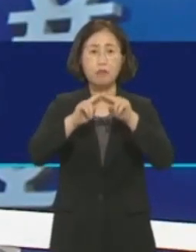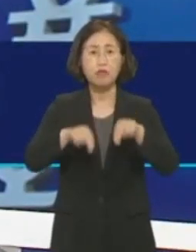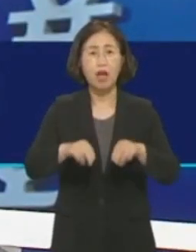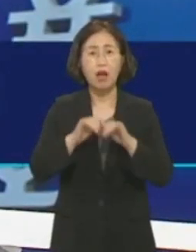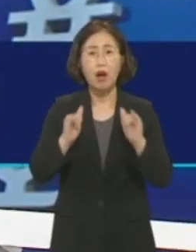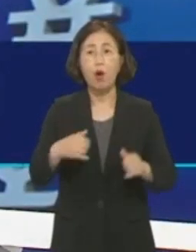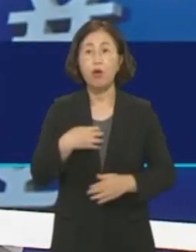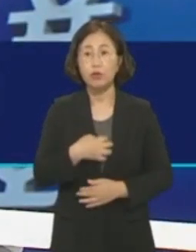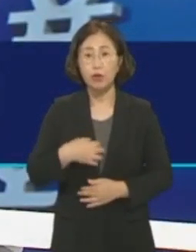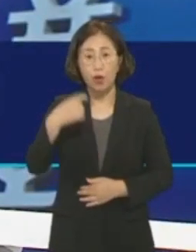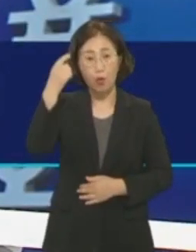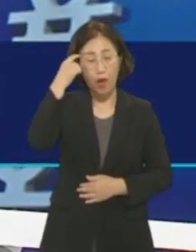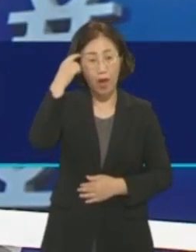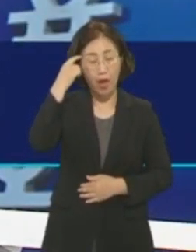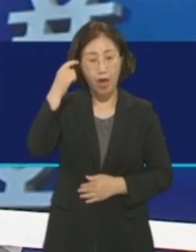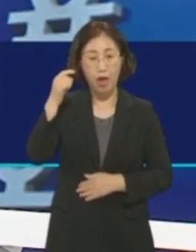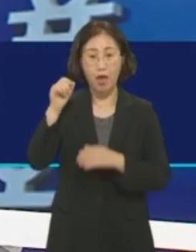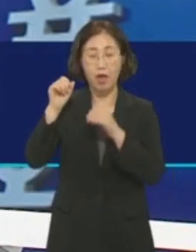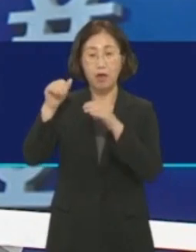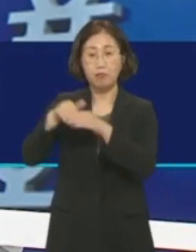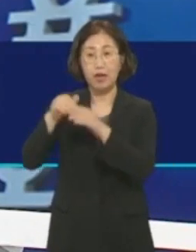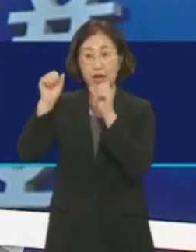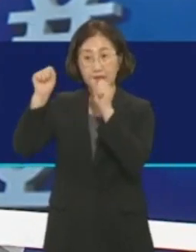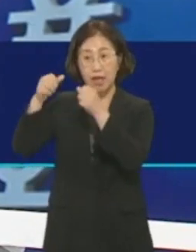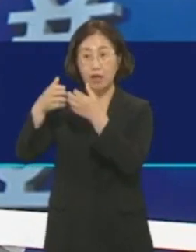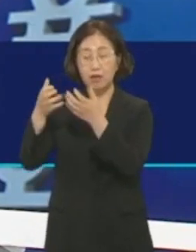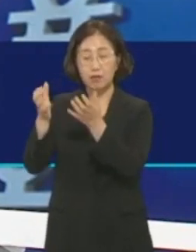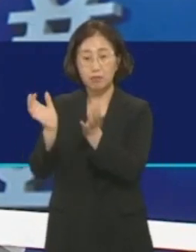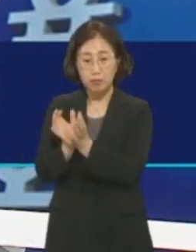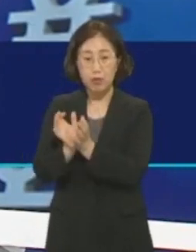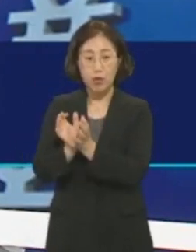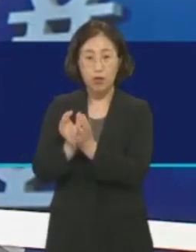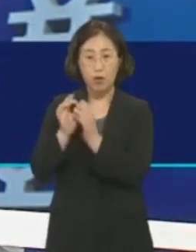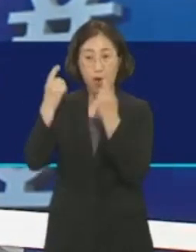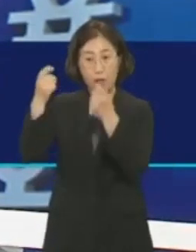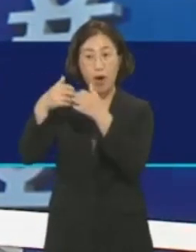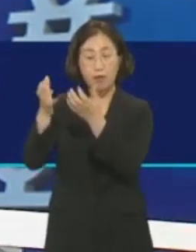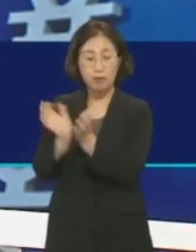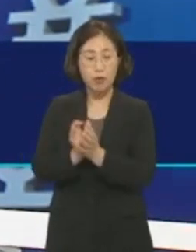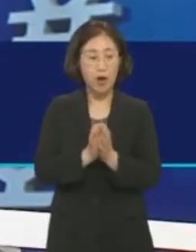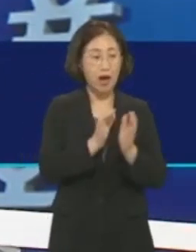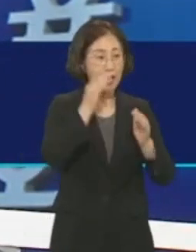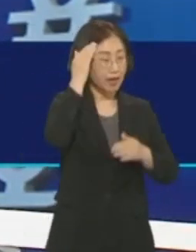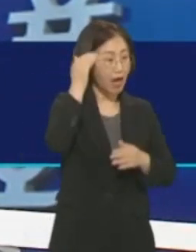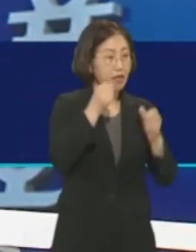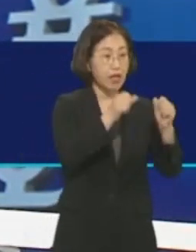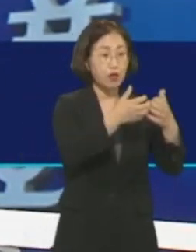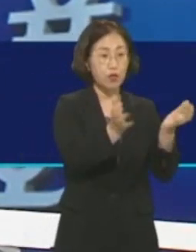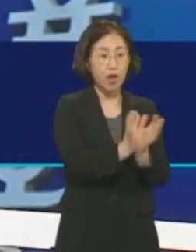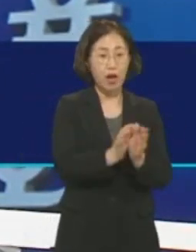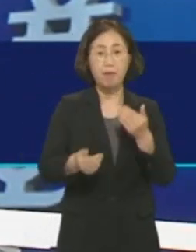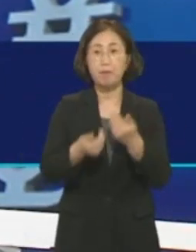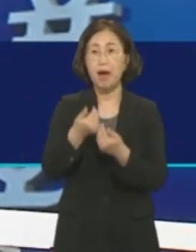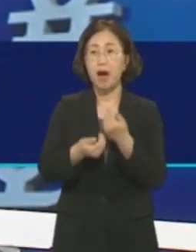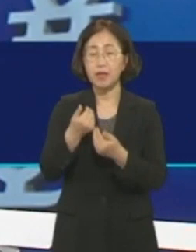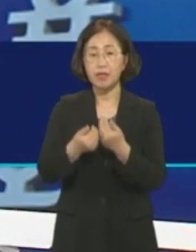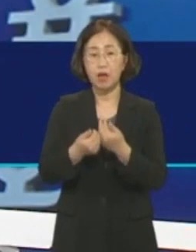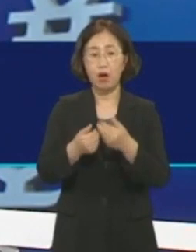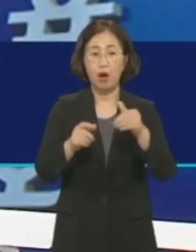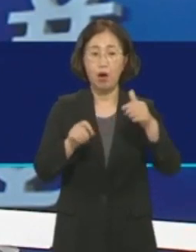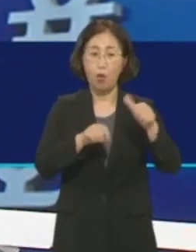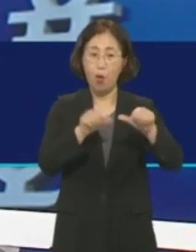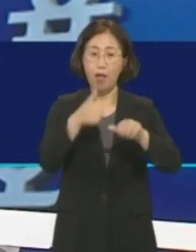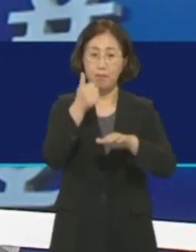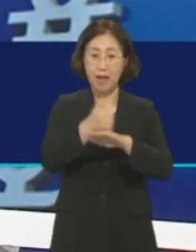놓였습니다 문화체육관광부와 대한체육회가 의미 없는 힘겨루기를 하는 동안 지난달 말까지 해야 했던 조직위원회